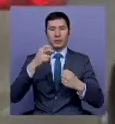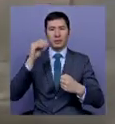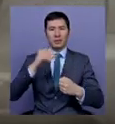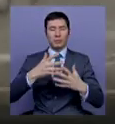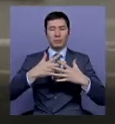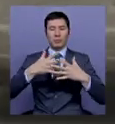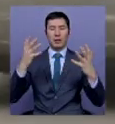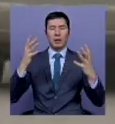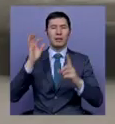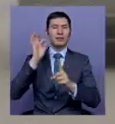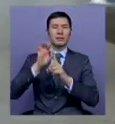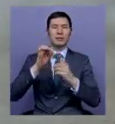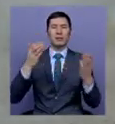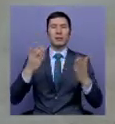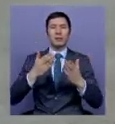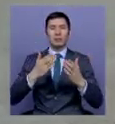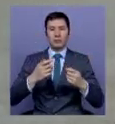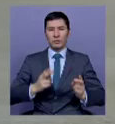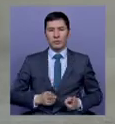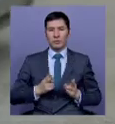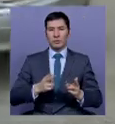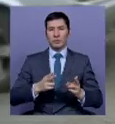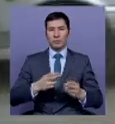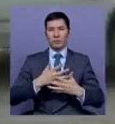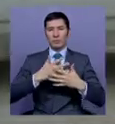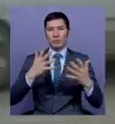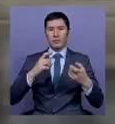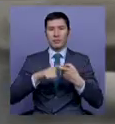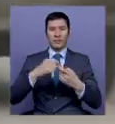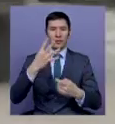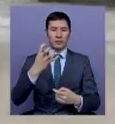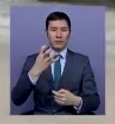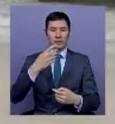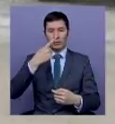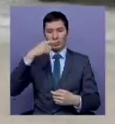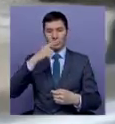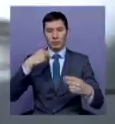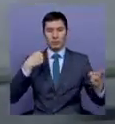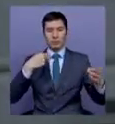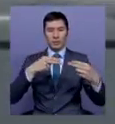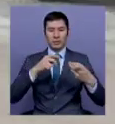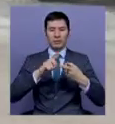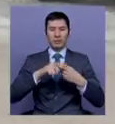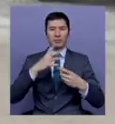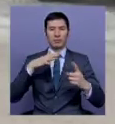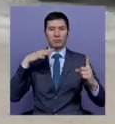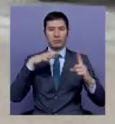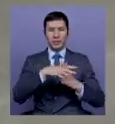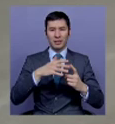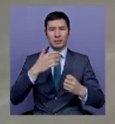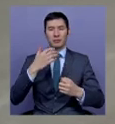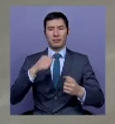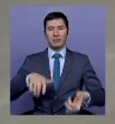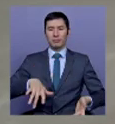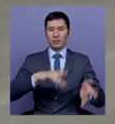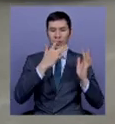көліктер қылмыс құралы болғанын айтады. Былтыр 400 заң бұзушылық тіркеліпті. Шетелдік нөмірлері бар көлікпен ұрлық, шабуыл, қарақшылық жасалып,